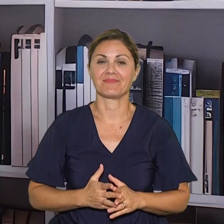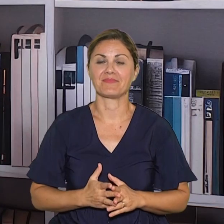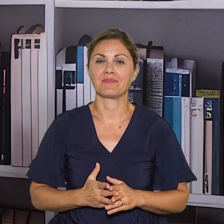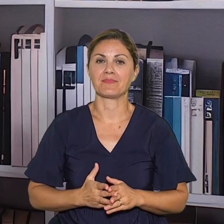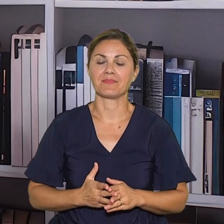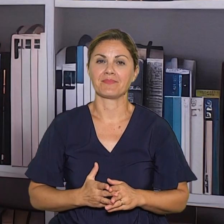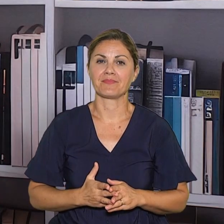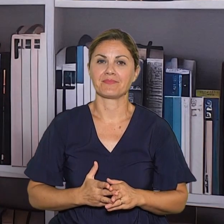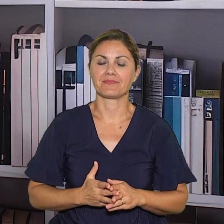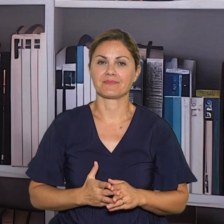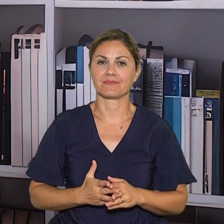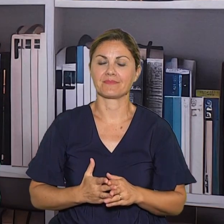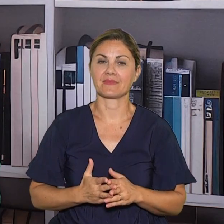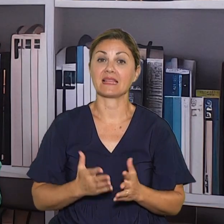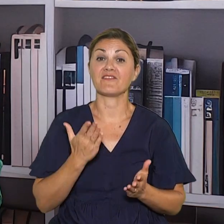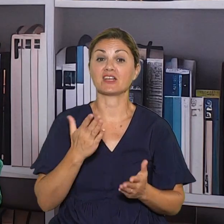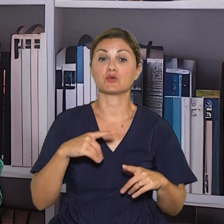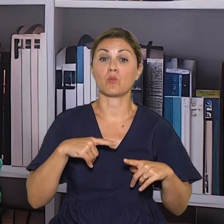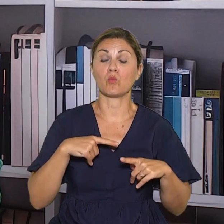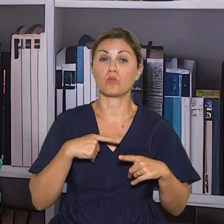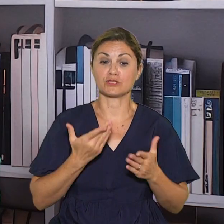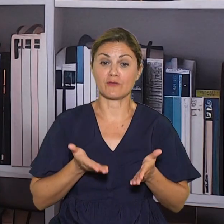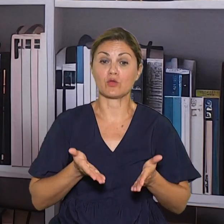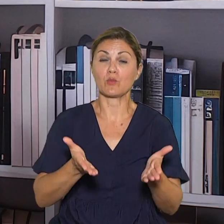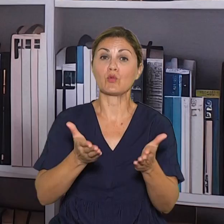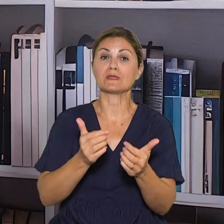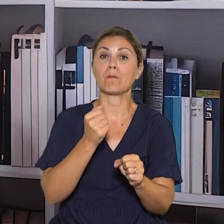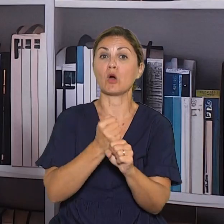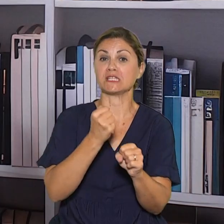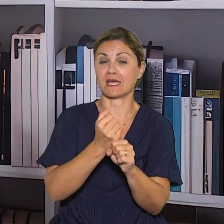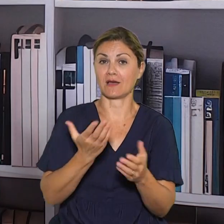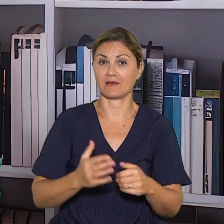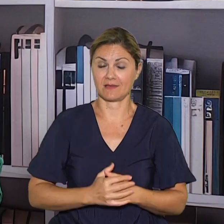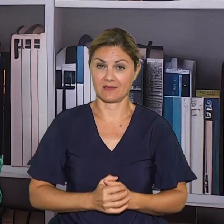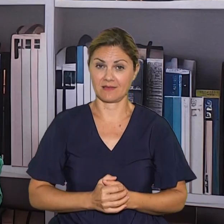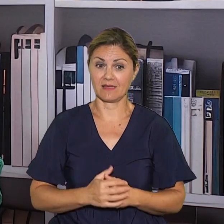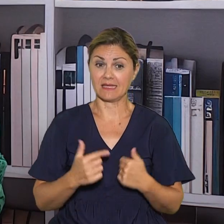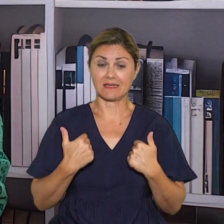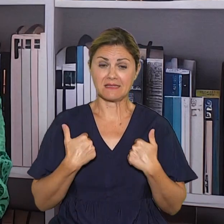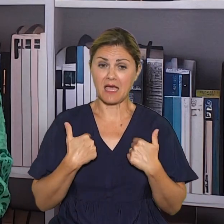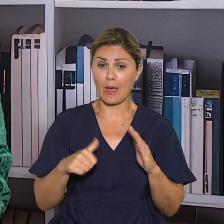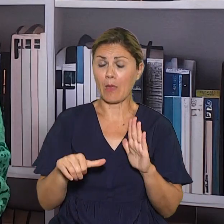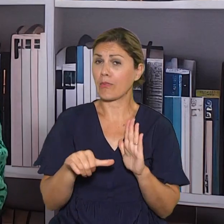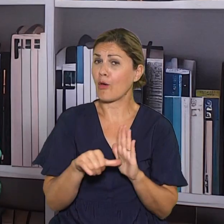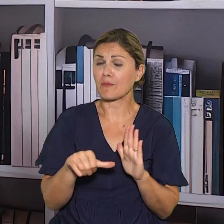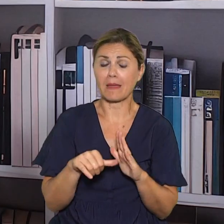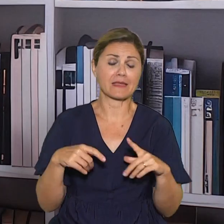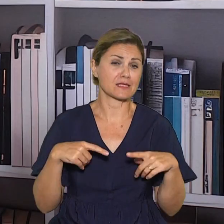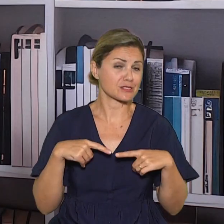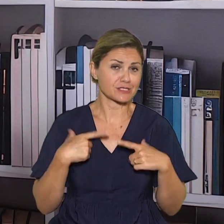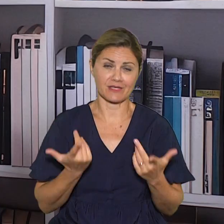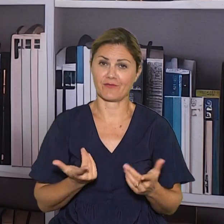a što ste odabrali za karijeru? Ništa. Sasvim jedan običan normalan život. Radim, zaposlena